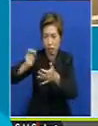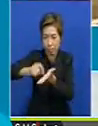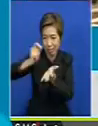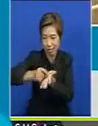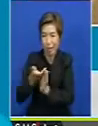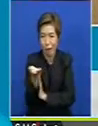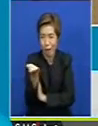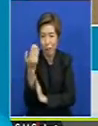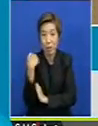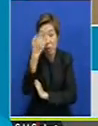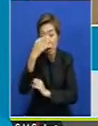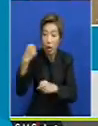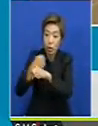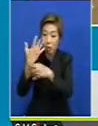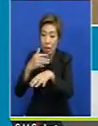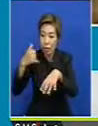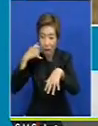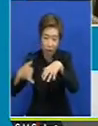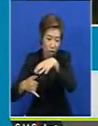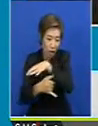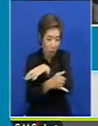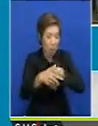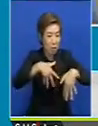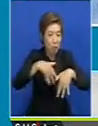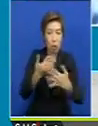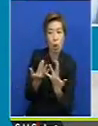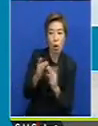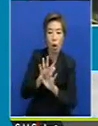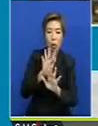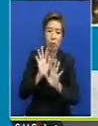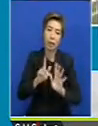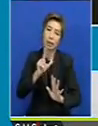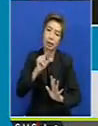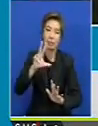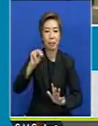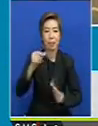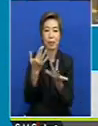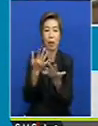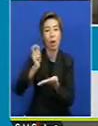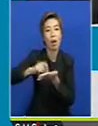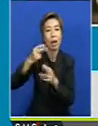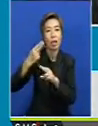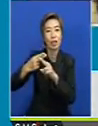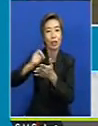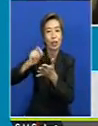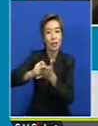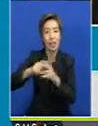ตะซ้อมเสร็จเขาจะออกมาก็มีแฟนบอลประมาณ 20-30 คนนะครับ และคนไทย